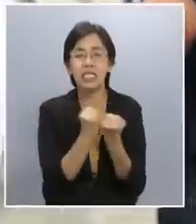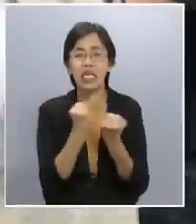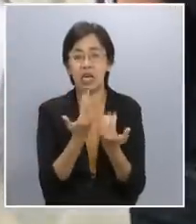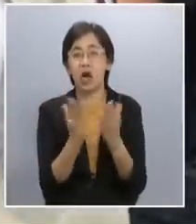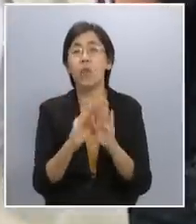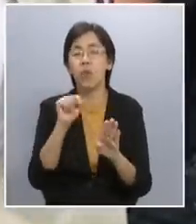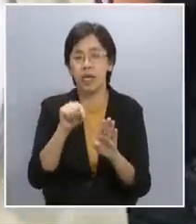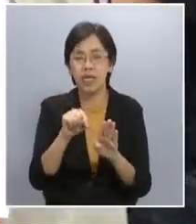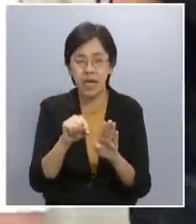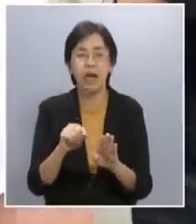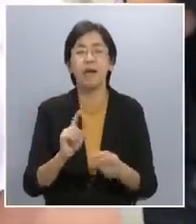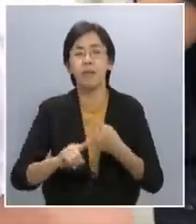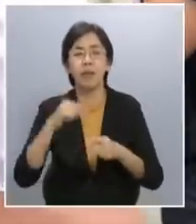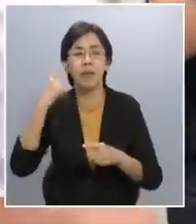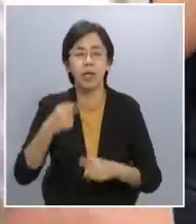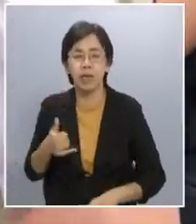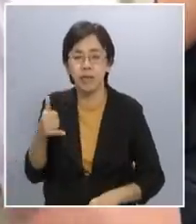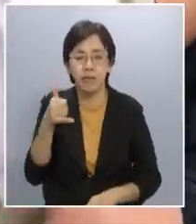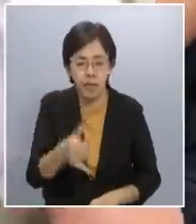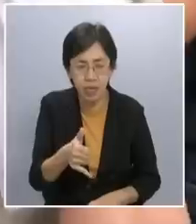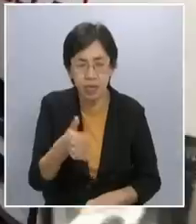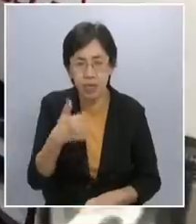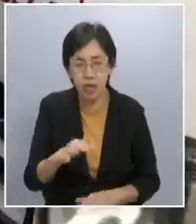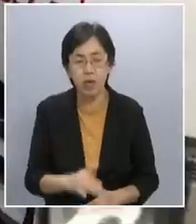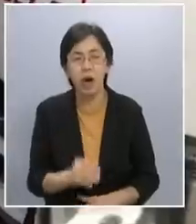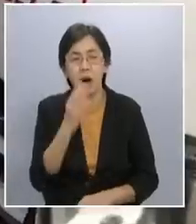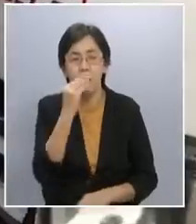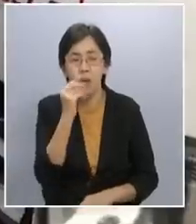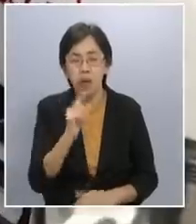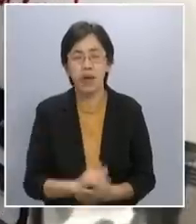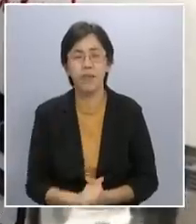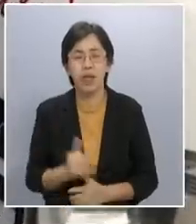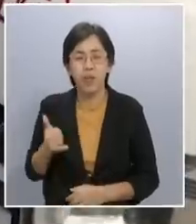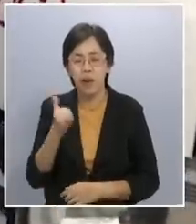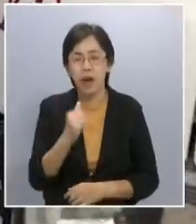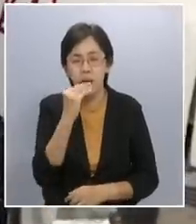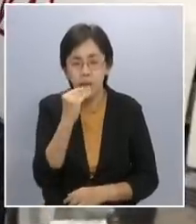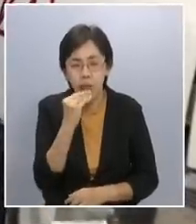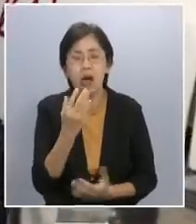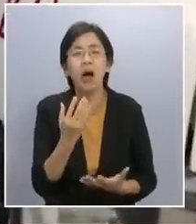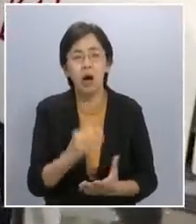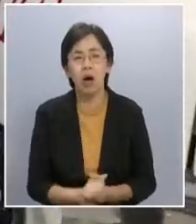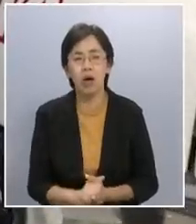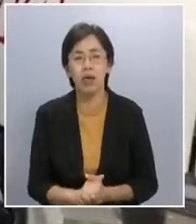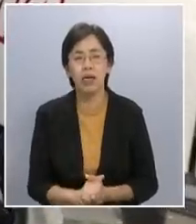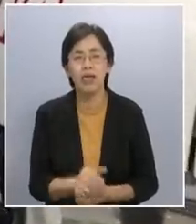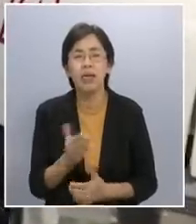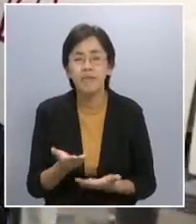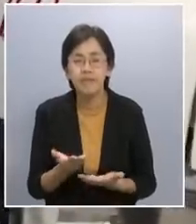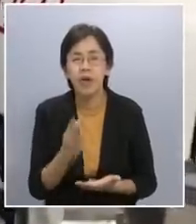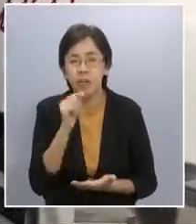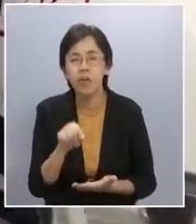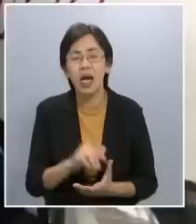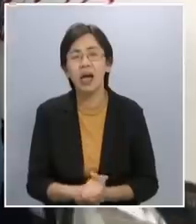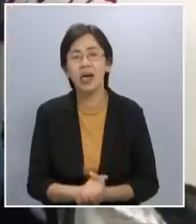ากมาถึงแล้วเหมือนกับพูดคำพูดหนึ่งขึ้นมานะฮะบอกว่าพี่ปัญญาพี่ทำแ